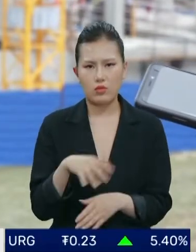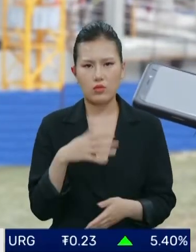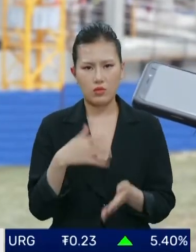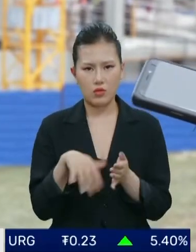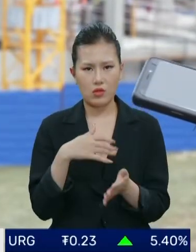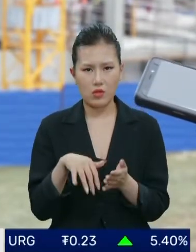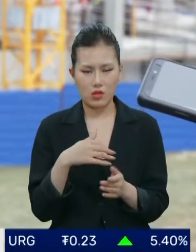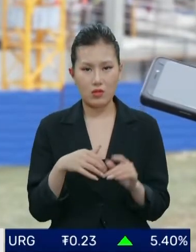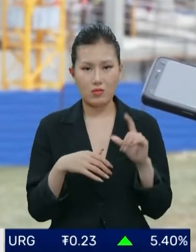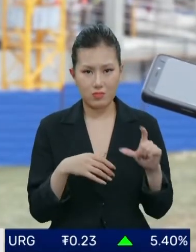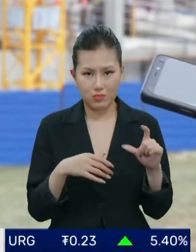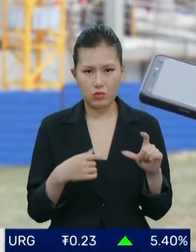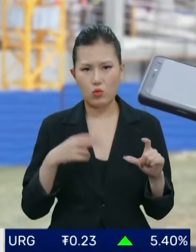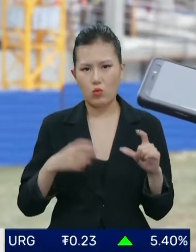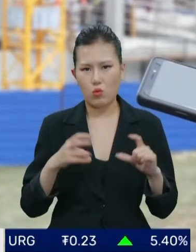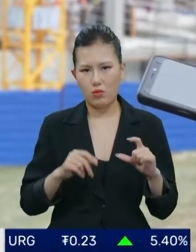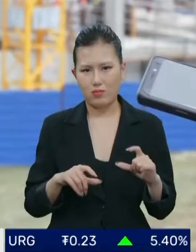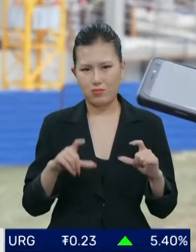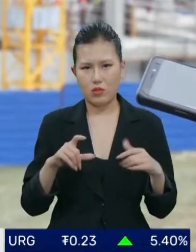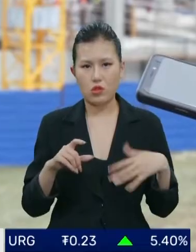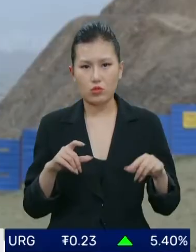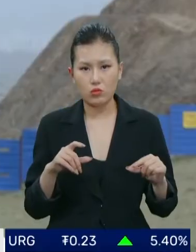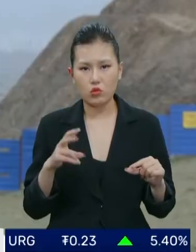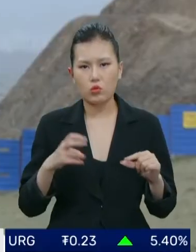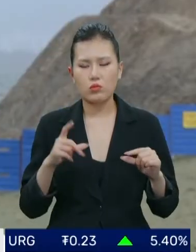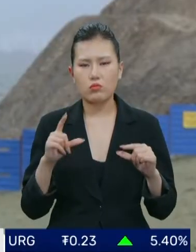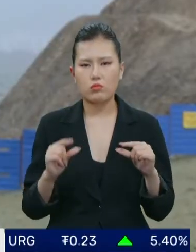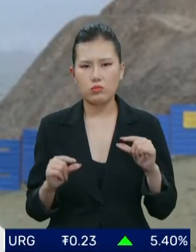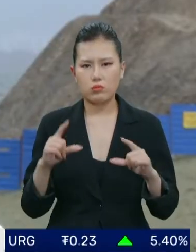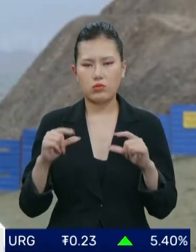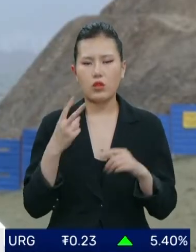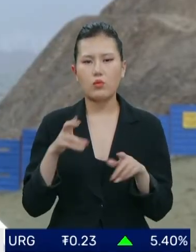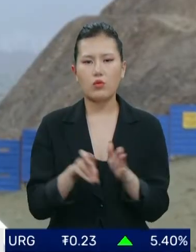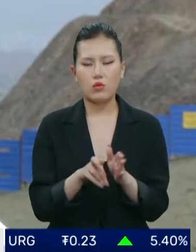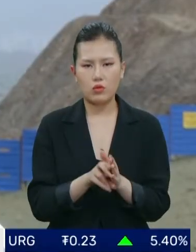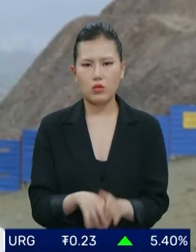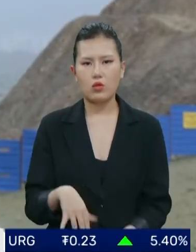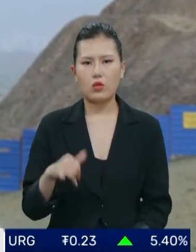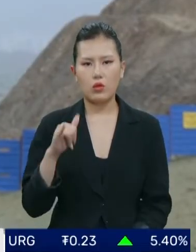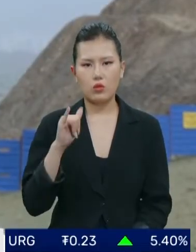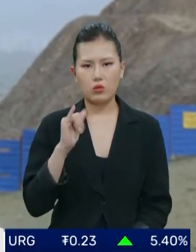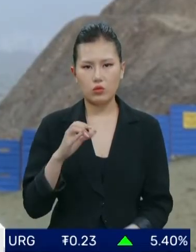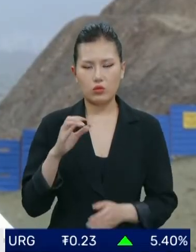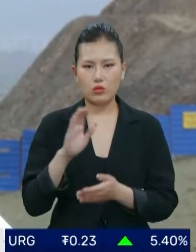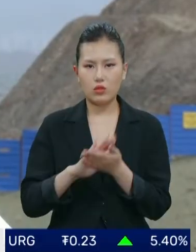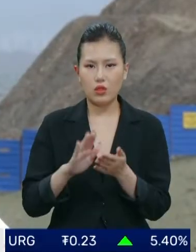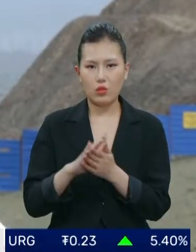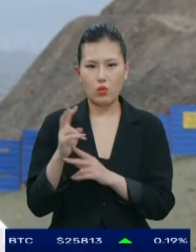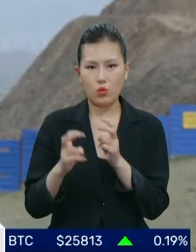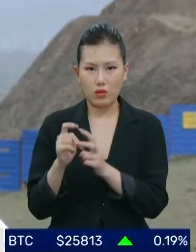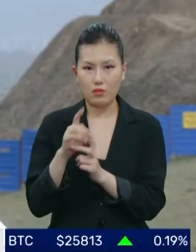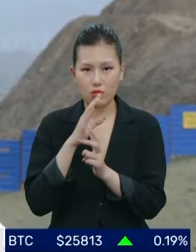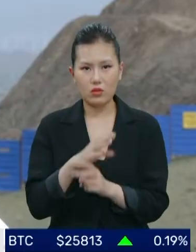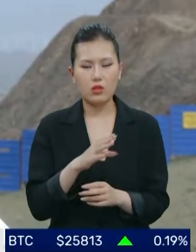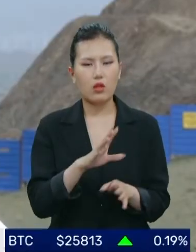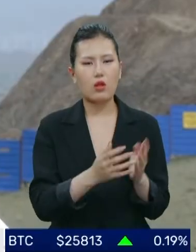онцлогоос хамаарат үйлдвэрийн үйл ажиллагааны горомж цогцолтод их боломжтой гэсэн. А, яг энэ ус гүн цэвшүүлэх үйлдвэрийн хүрээнд бол одоо Түрк компани бол